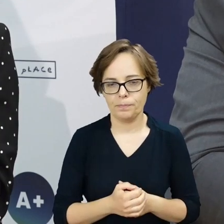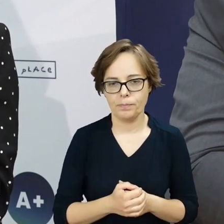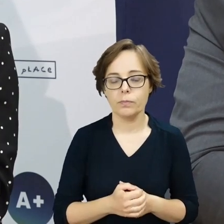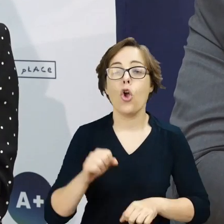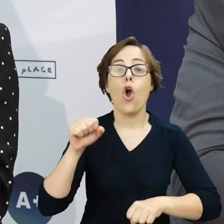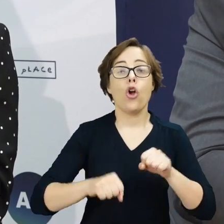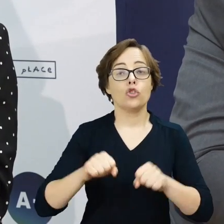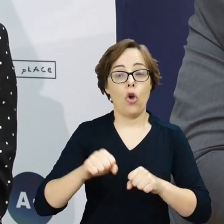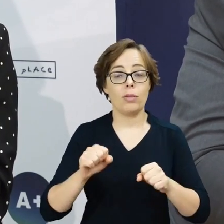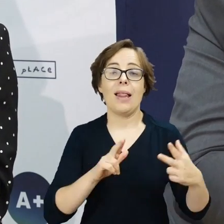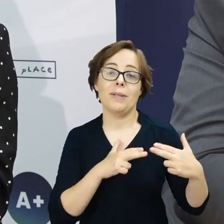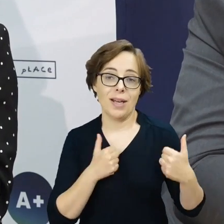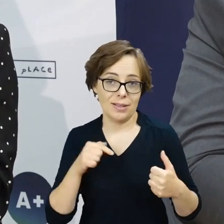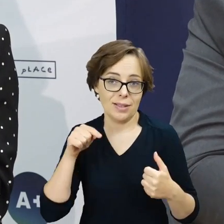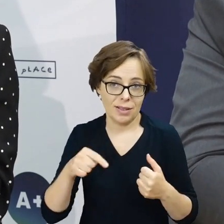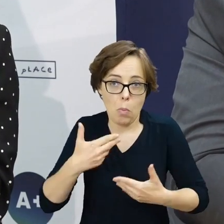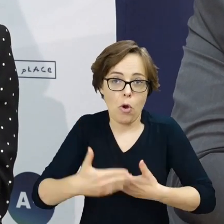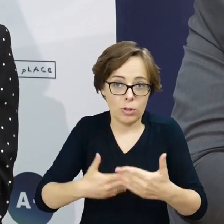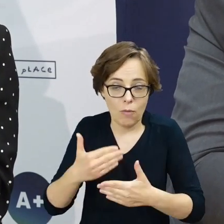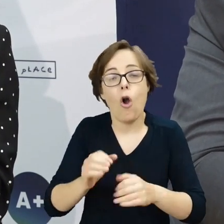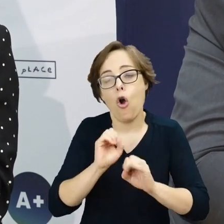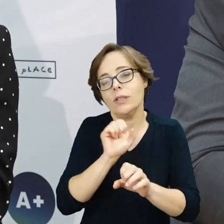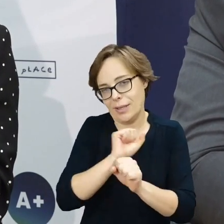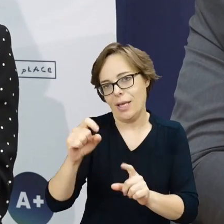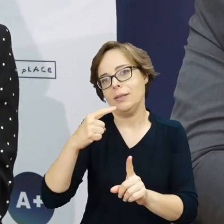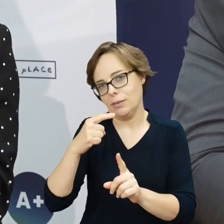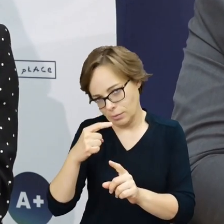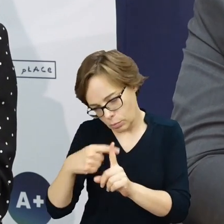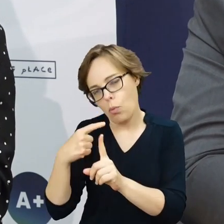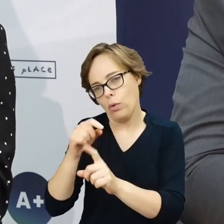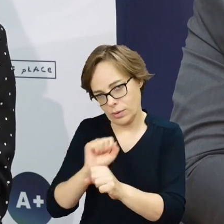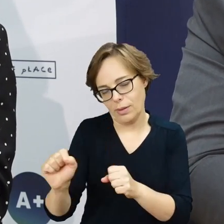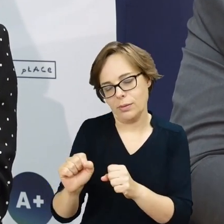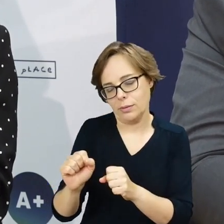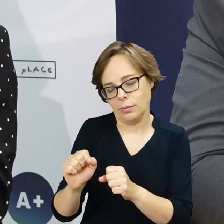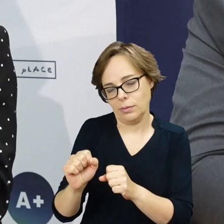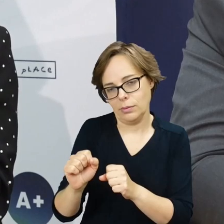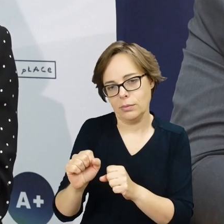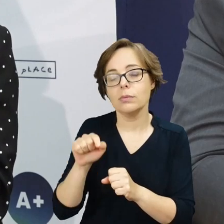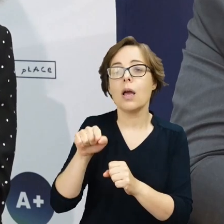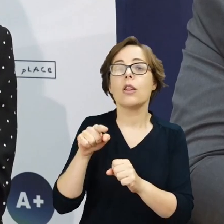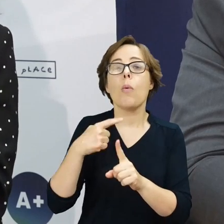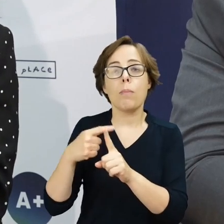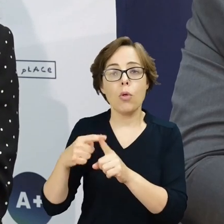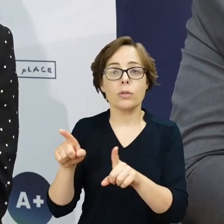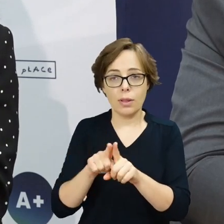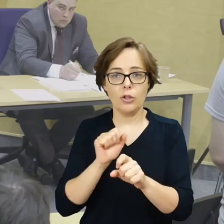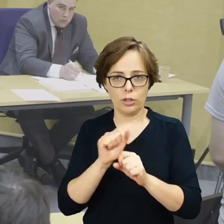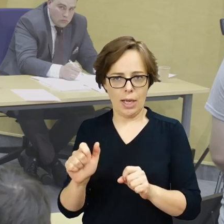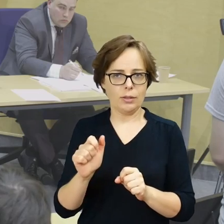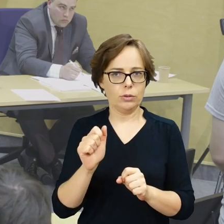administracyjnym ma swoje zalety i one też są gdzieś tam zgłaszane. Przede wszystkim. Jakie?